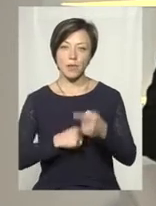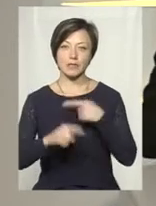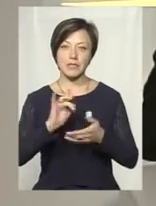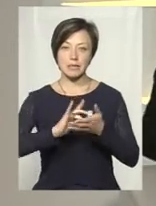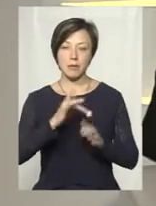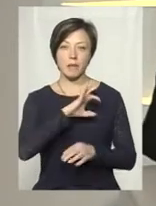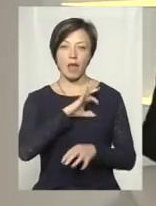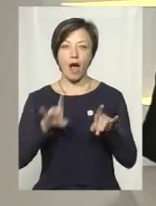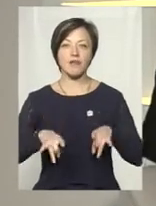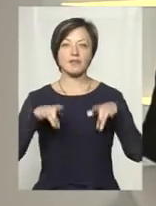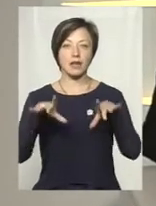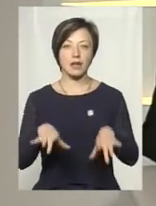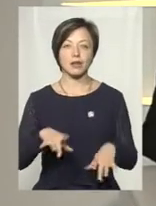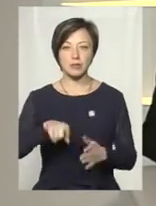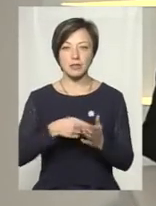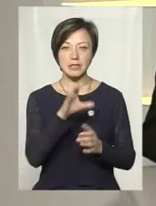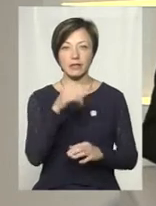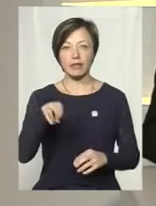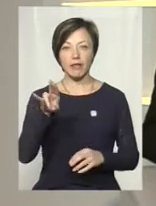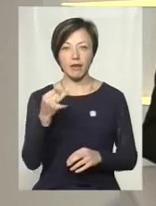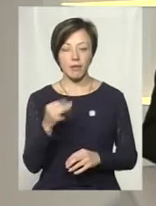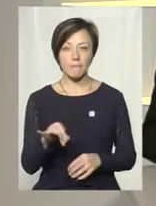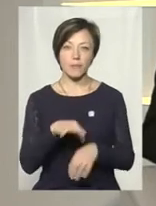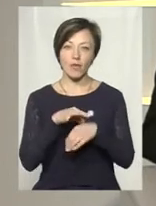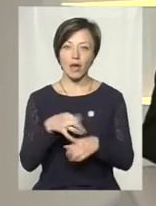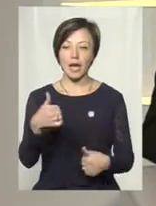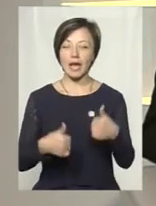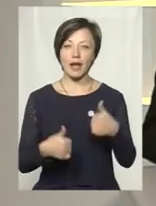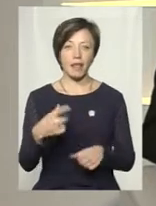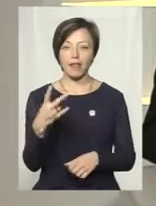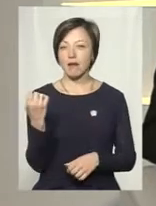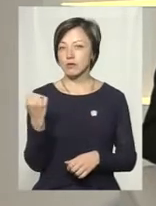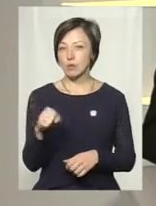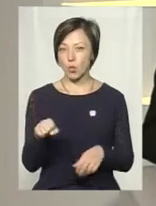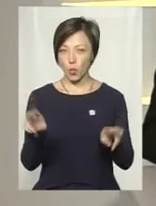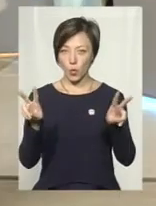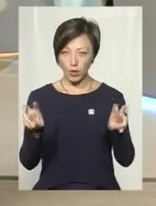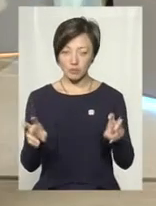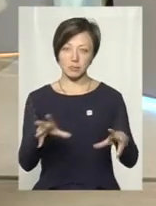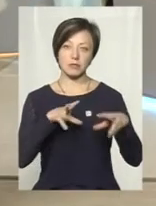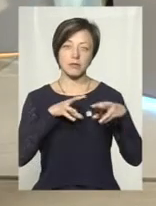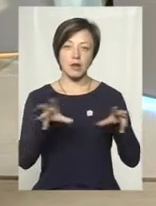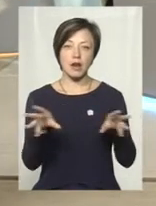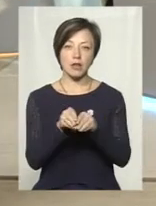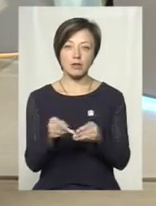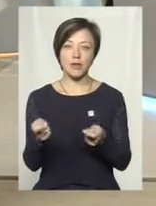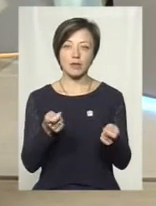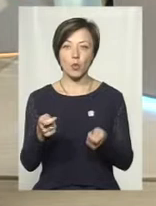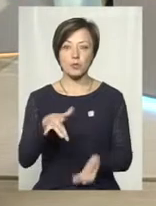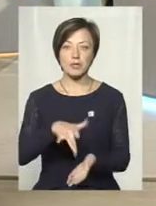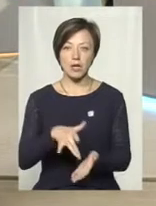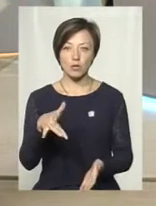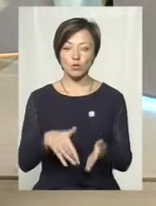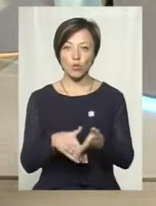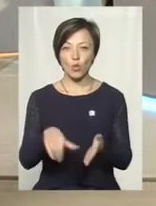з австралійського Сіднея, де проходили ігри нескорених. Він сьогодні у нашій студії разом із керівником Центру допомоги учасникам